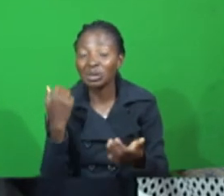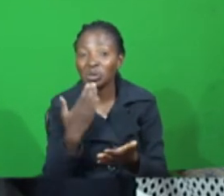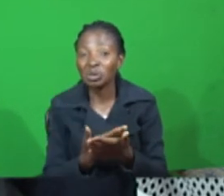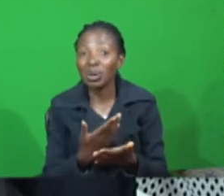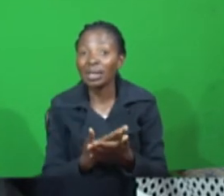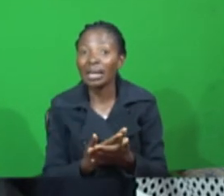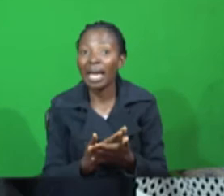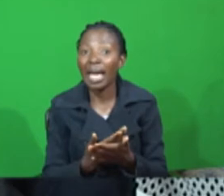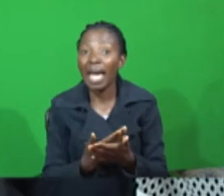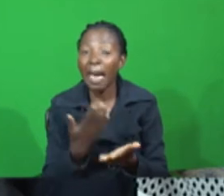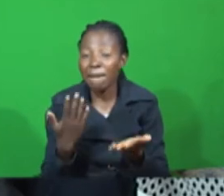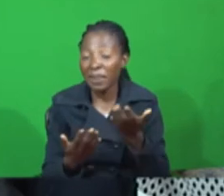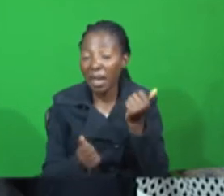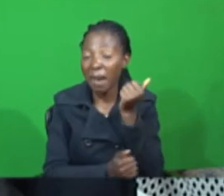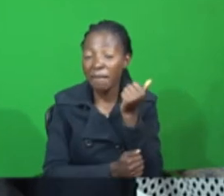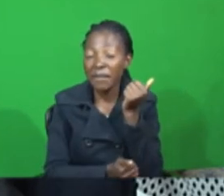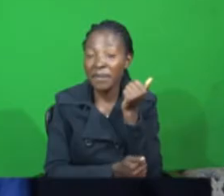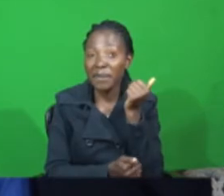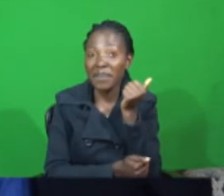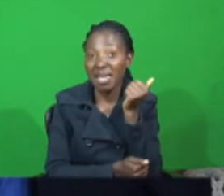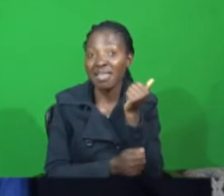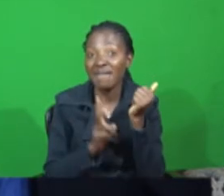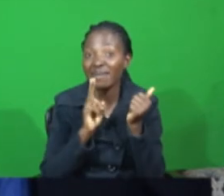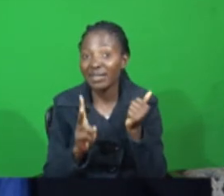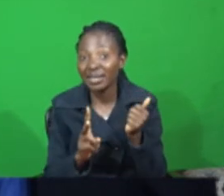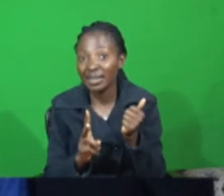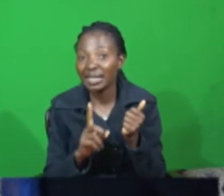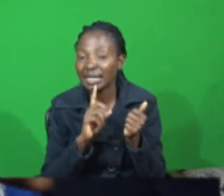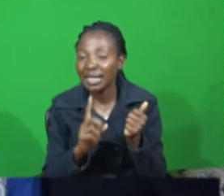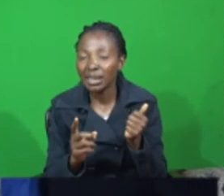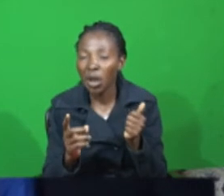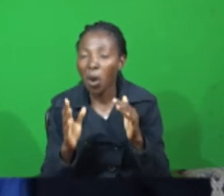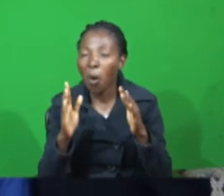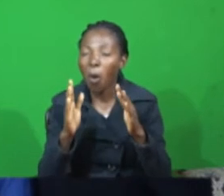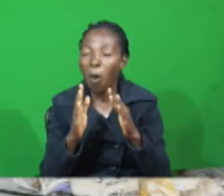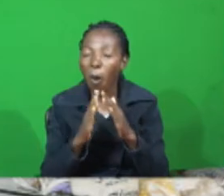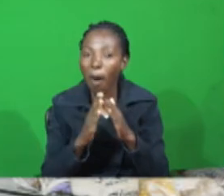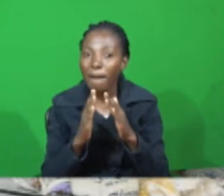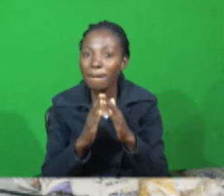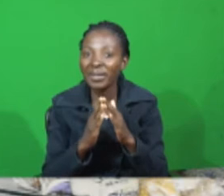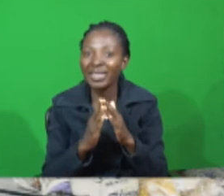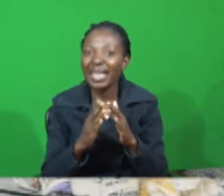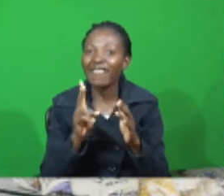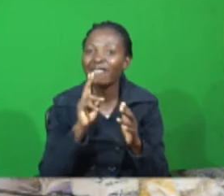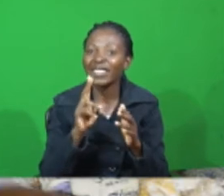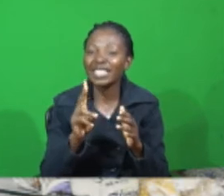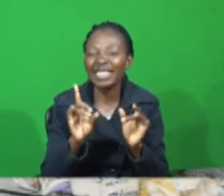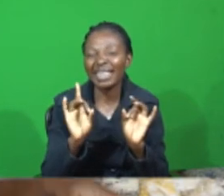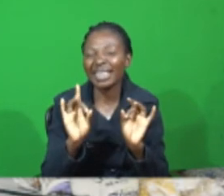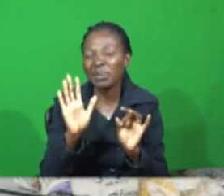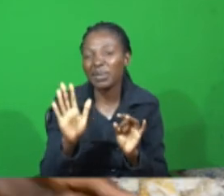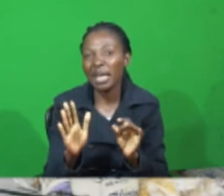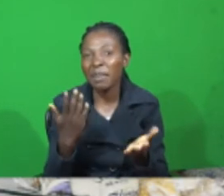wakauya wakuvisitira kana kuti varikuenda kuchikoro mugere nawo unototi kumba kune vanhu vana vane munhu ndizvozvo kana paine